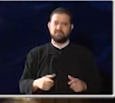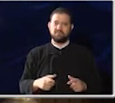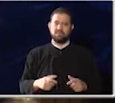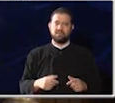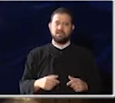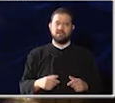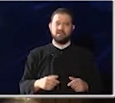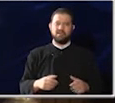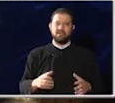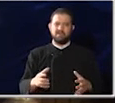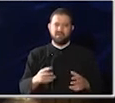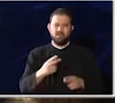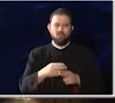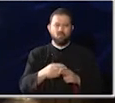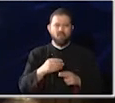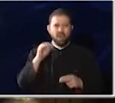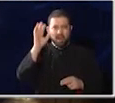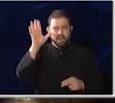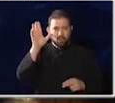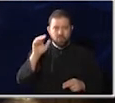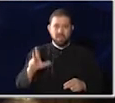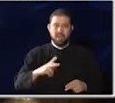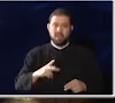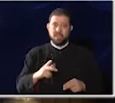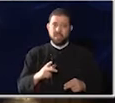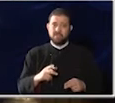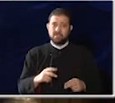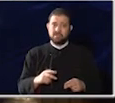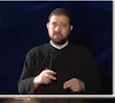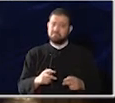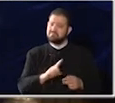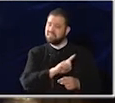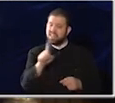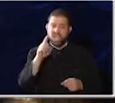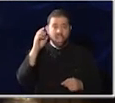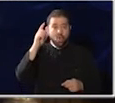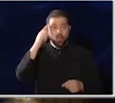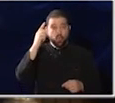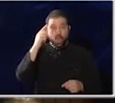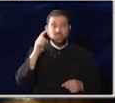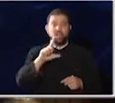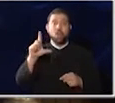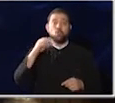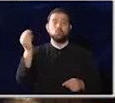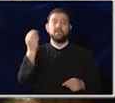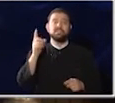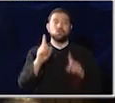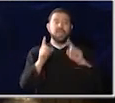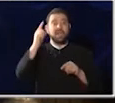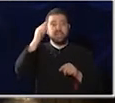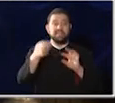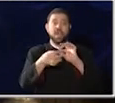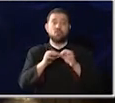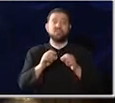starea de depresie este provocată de necunoașterea lui Dumnezeu. Dacă ne amintim cuvintele